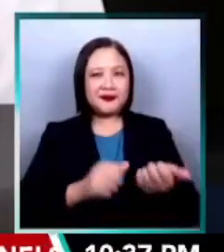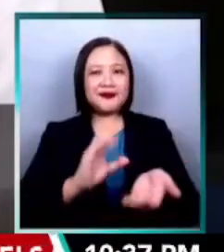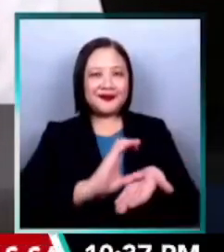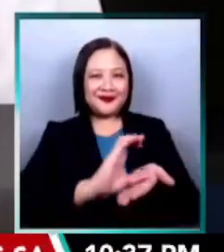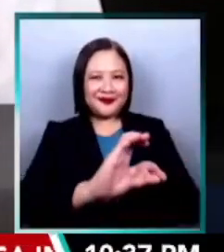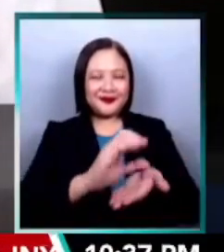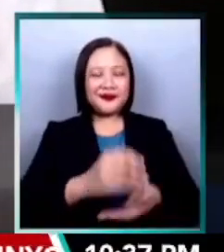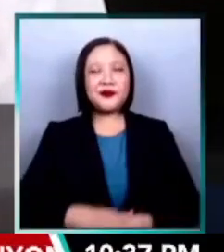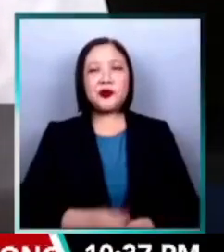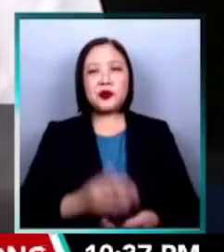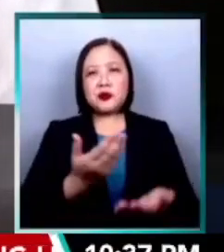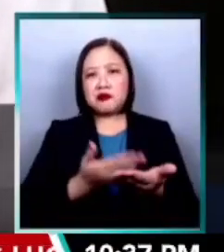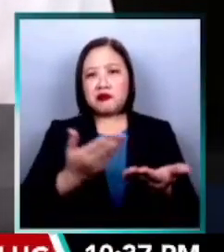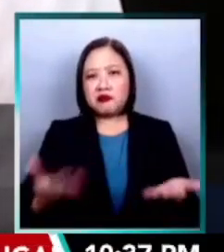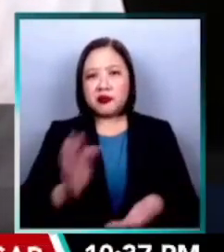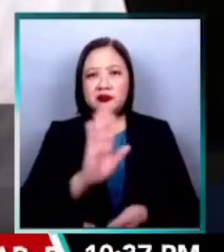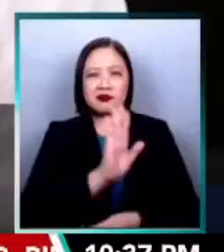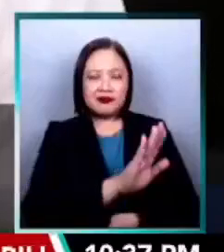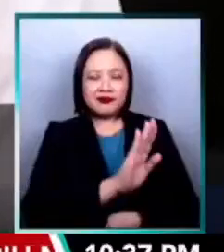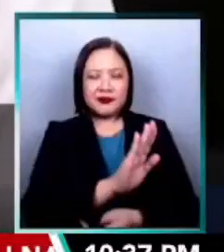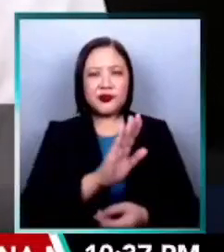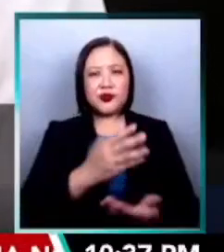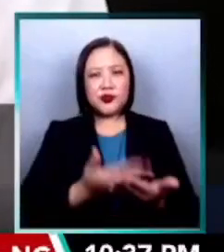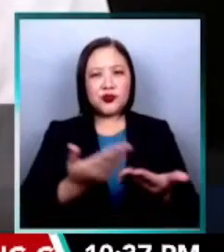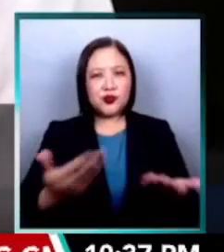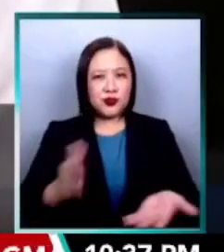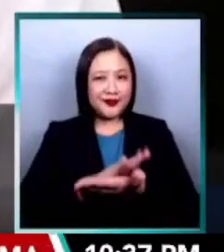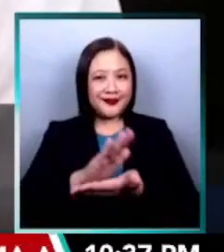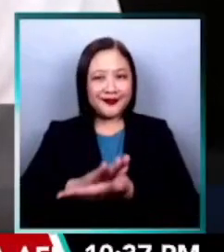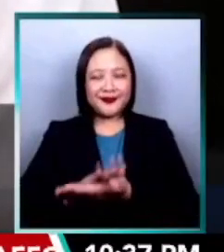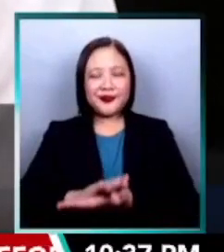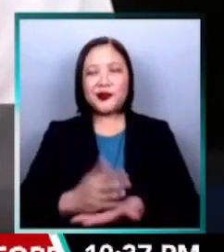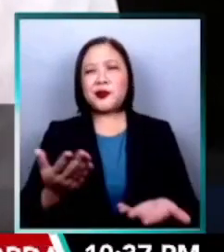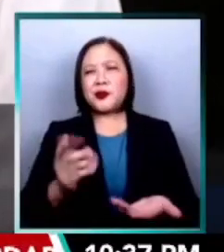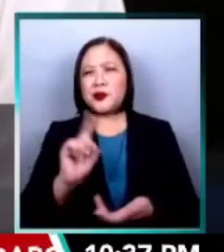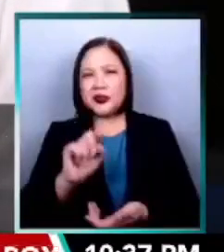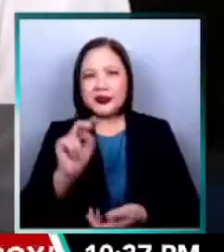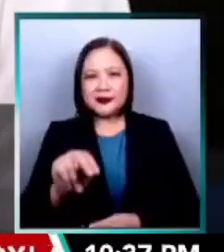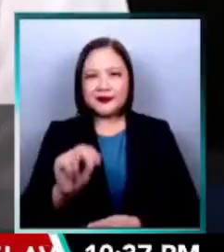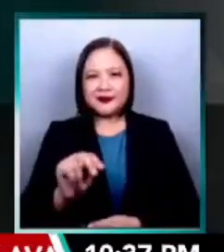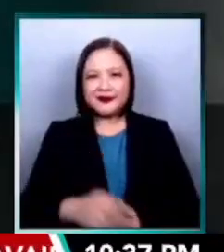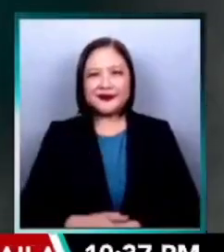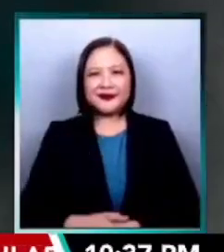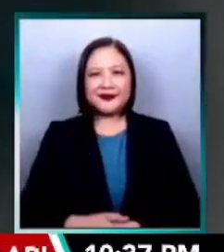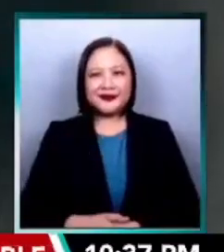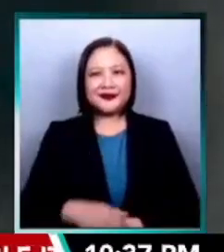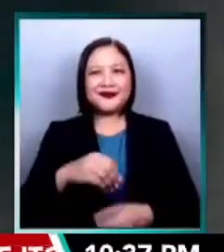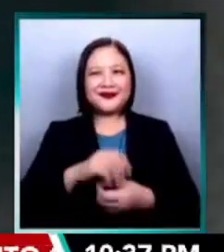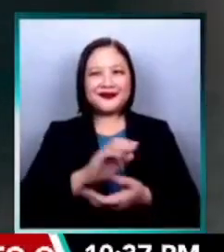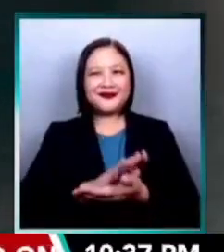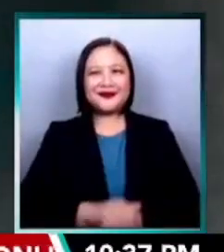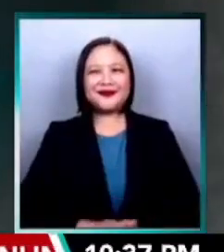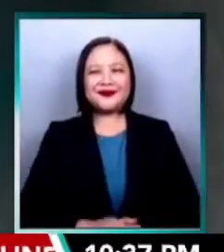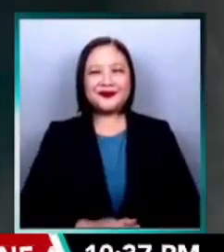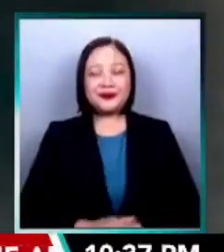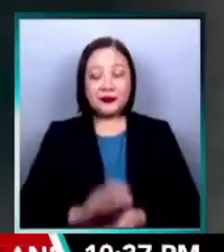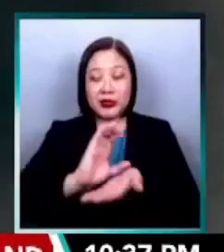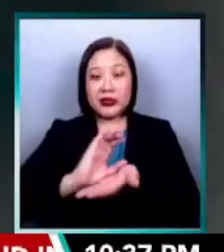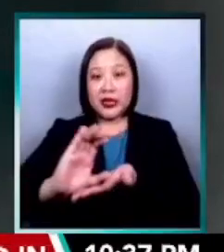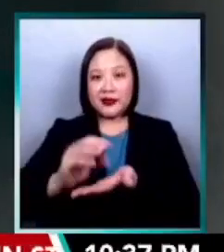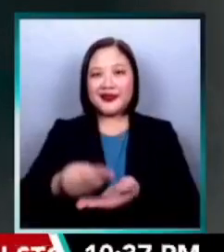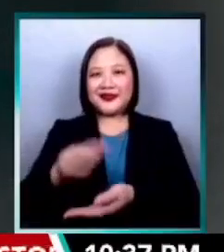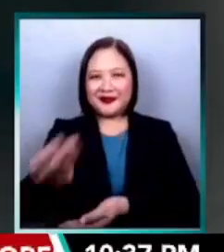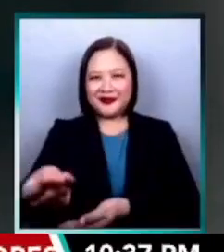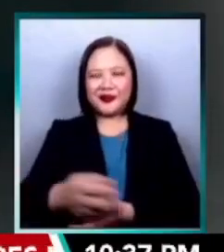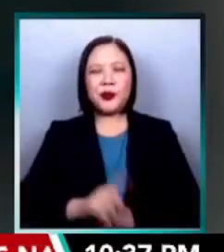buy their school supplies or whatever need that they need in school. Cash daw itong ibibigay,